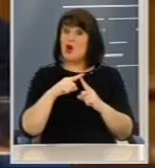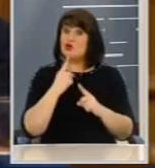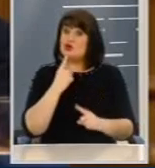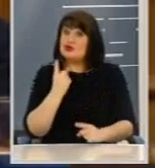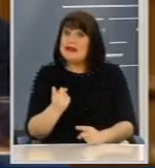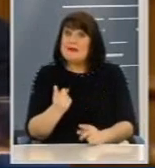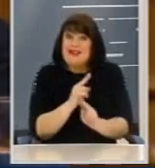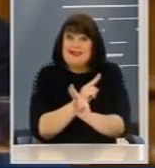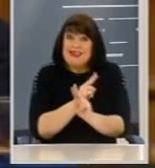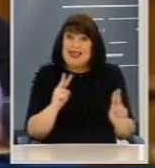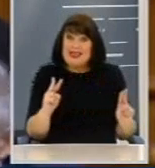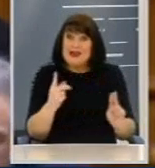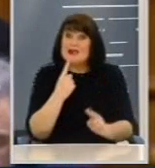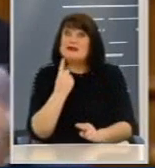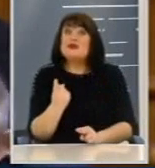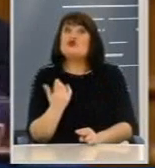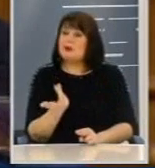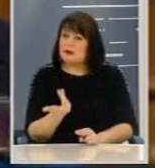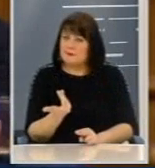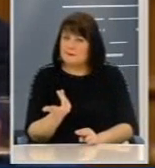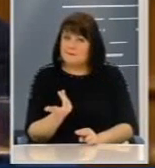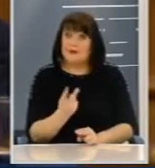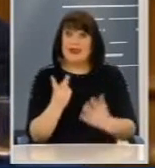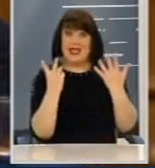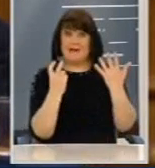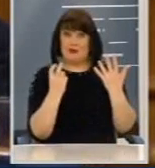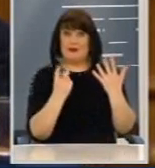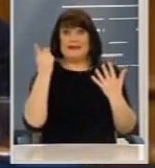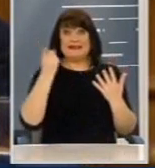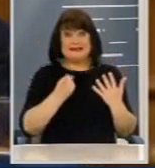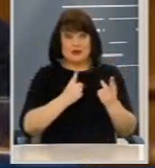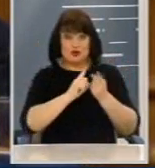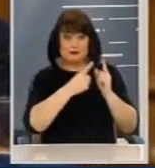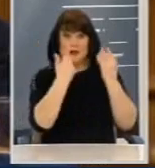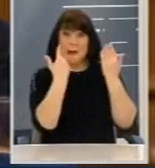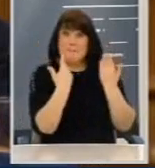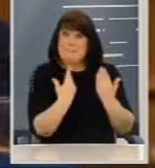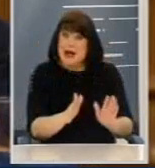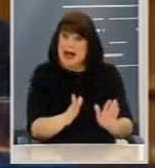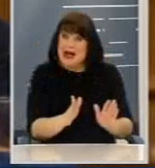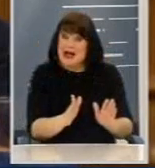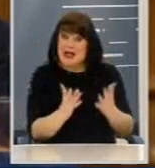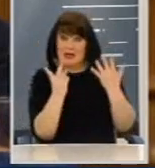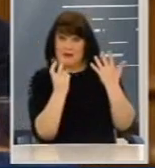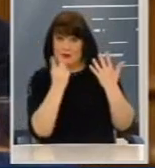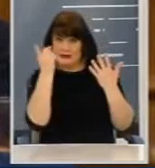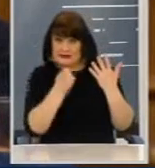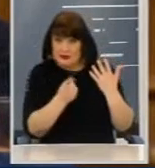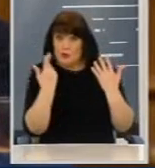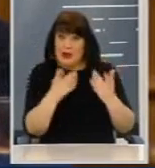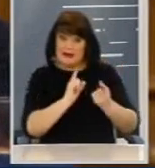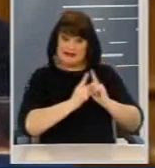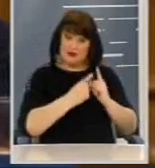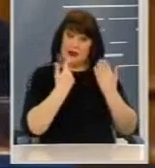πάρα πολύ σαφής. Και έλεγε το εξής, ότι το 70% έχει συμφωνηθεί. Από αυτό το 70% που έχει